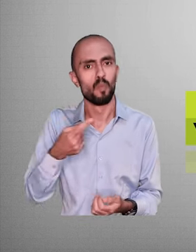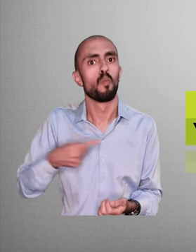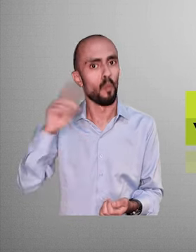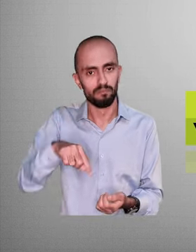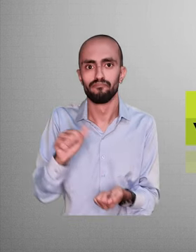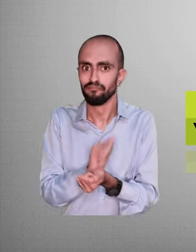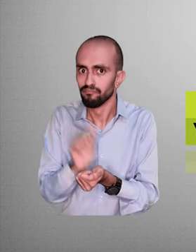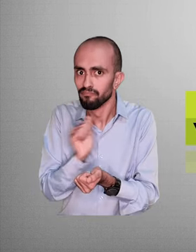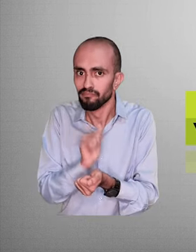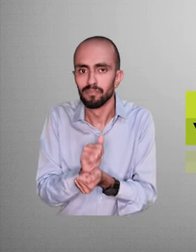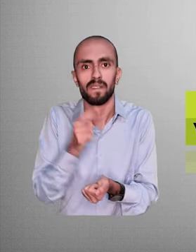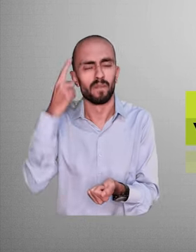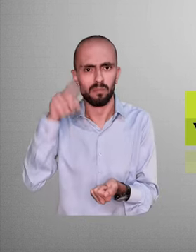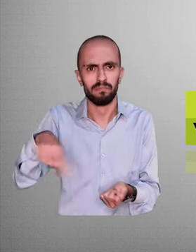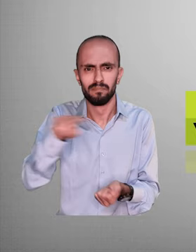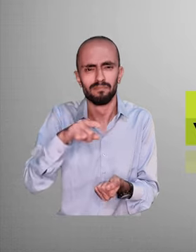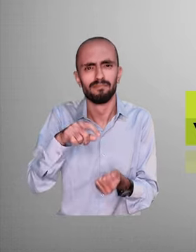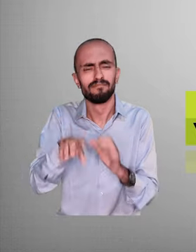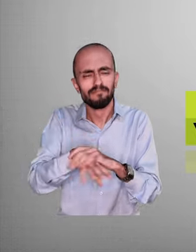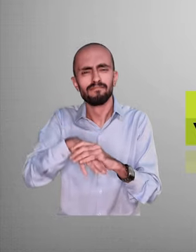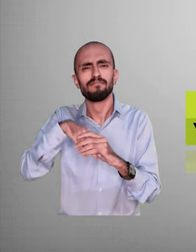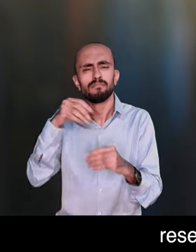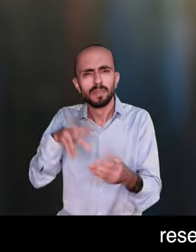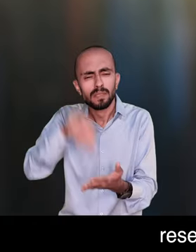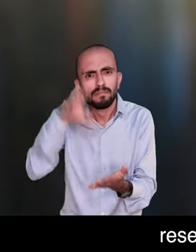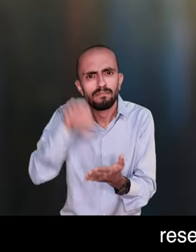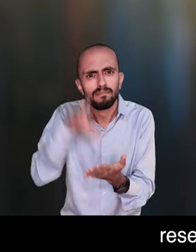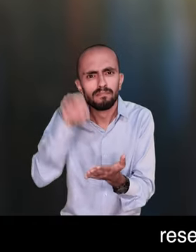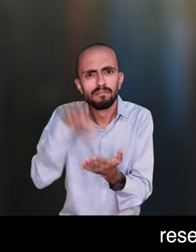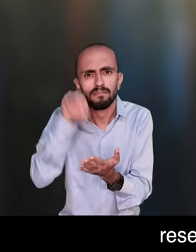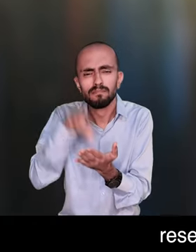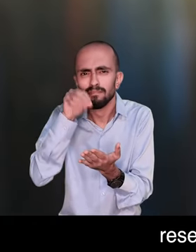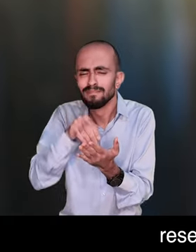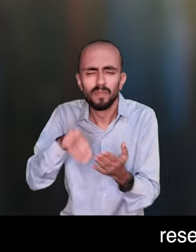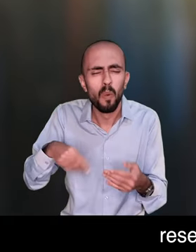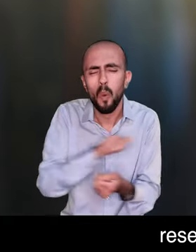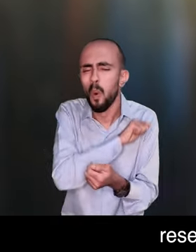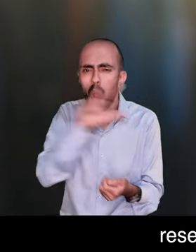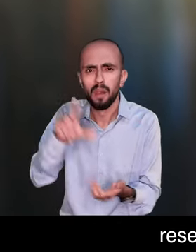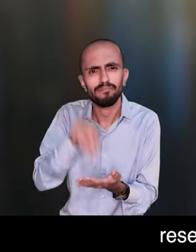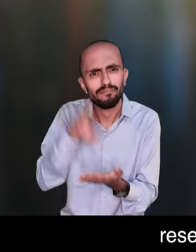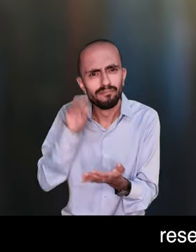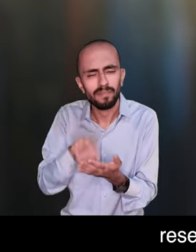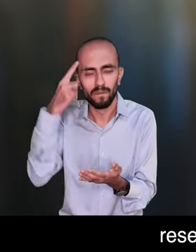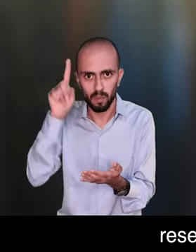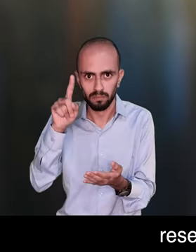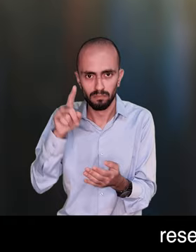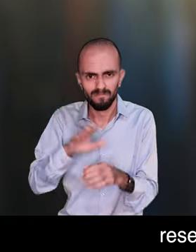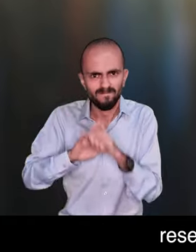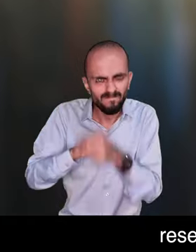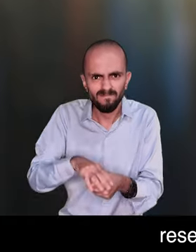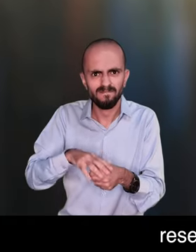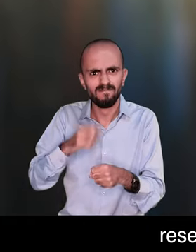كما نعمل مع المراكز الأكاديمية على إعداد الدراسات والأبحاث وجمع المعلومات التي تتعلق بموضوع